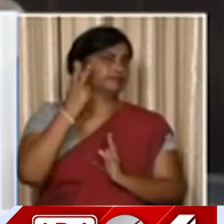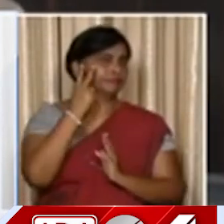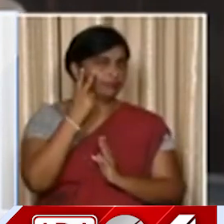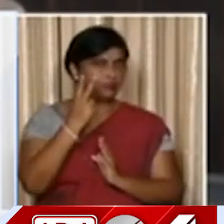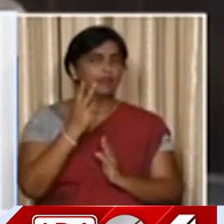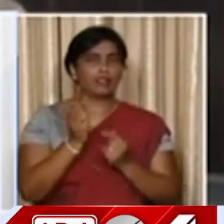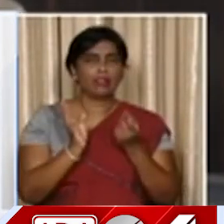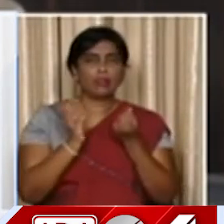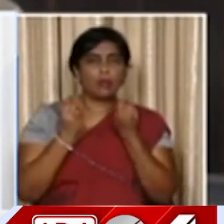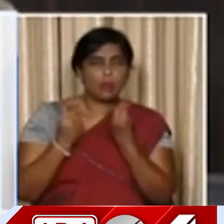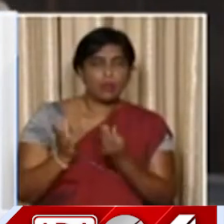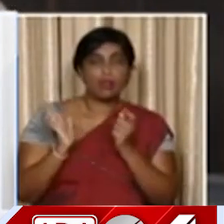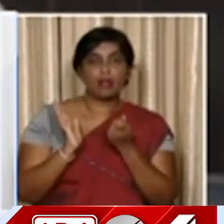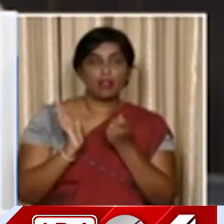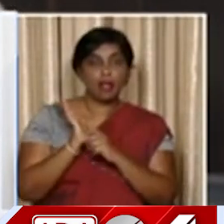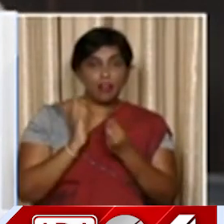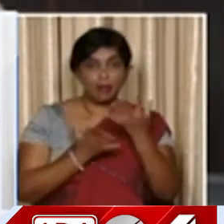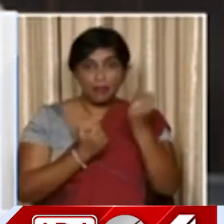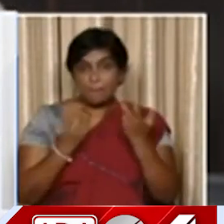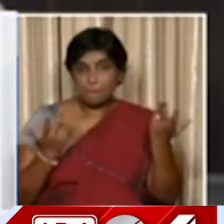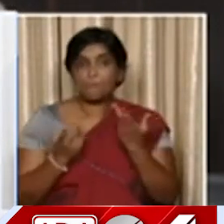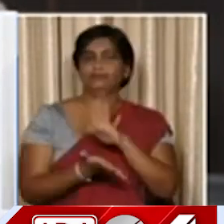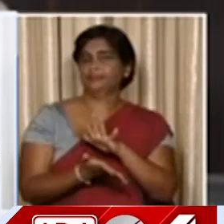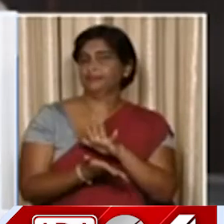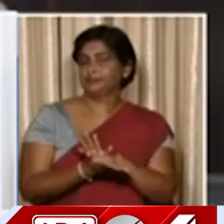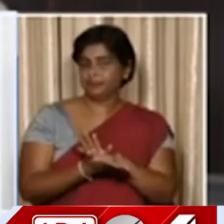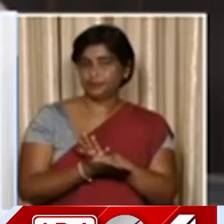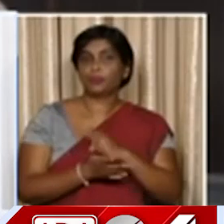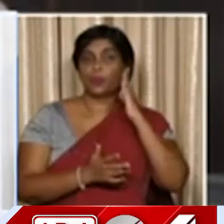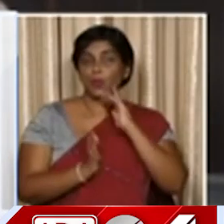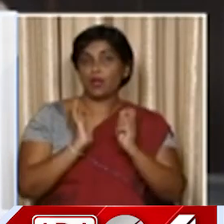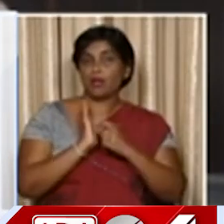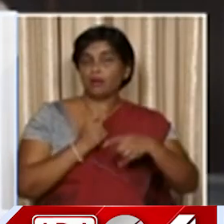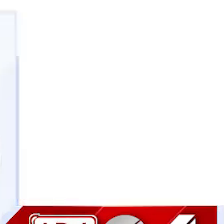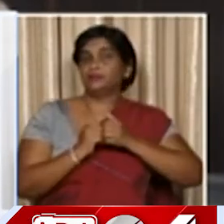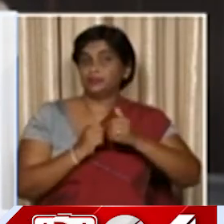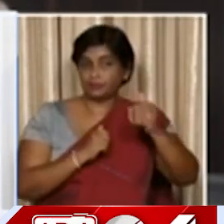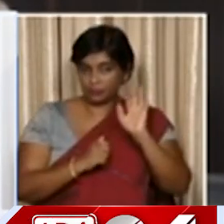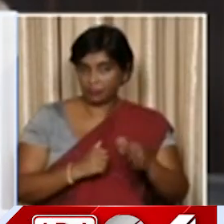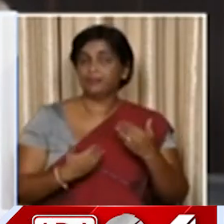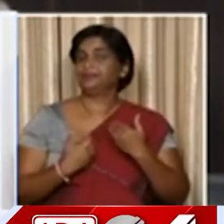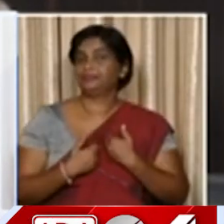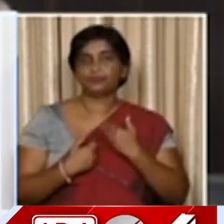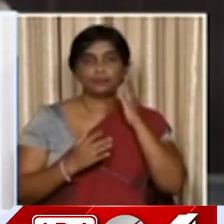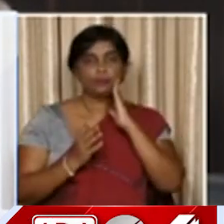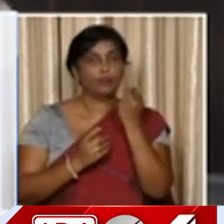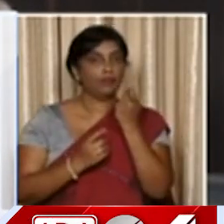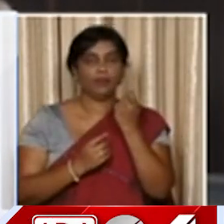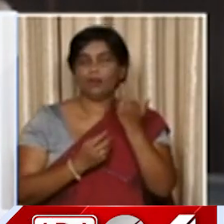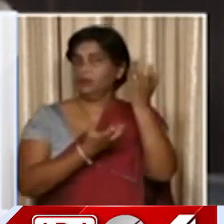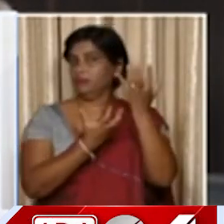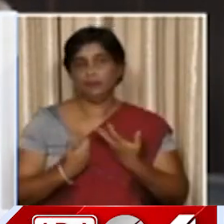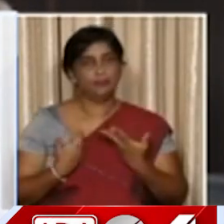හිඟ මුදල් පියවා ගැනීමට බැරි වූ විට මුදල් අච්චු ගන්නවා. විදේශ ණය ප්‍රතිවගත කරන තෙක් අපට විදේශ මුදල් විදේශ